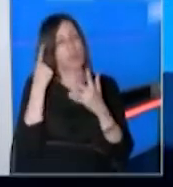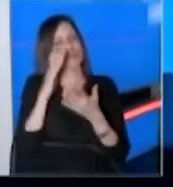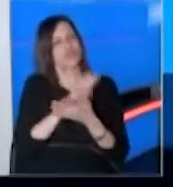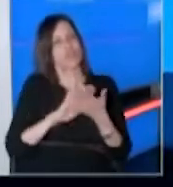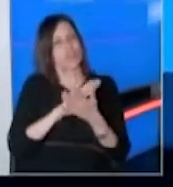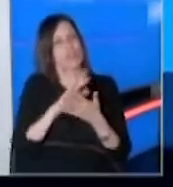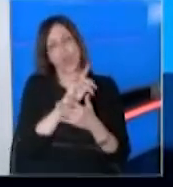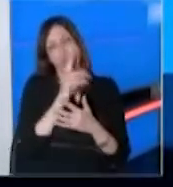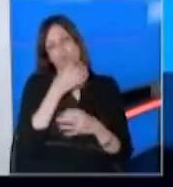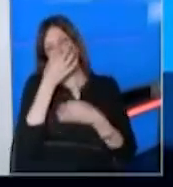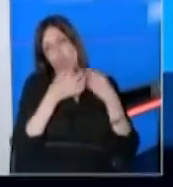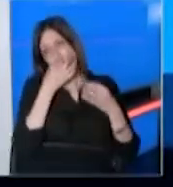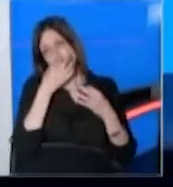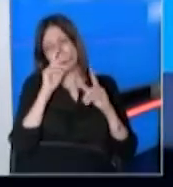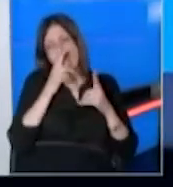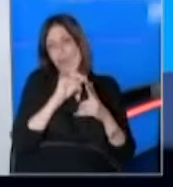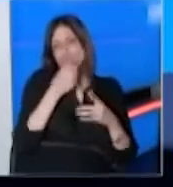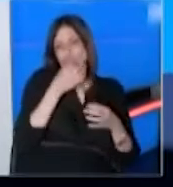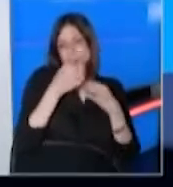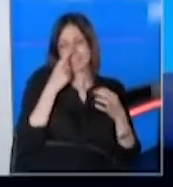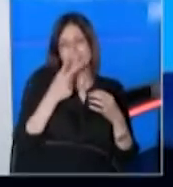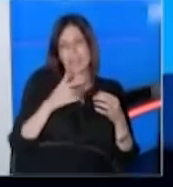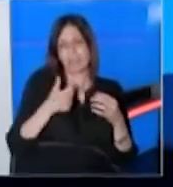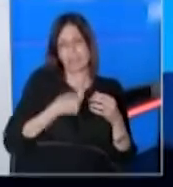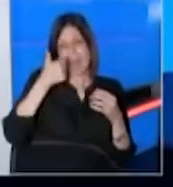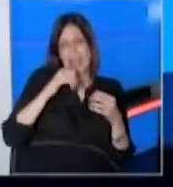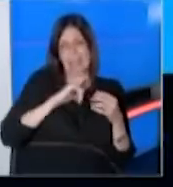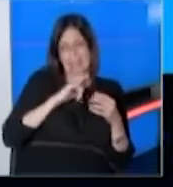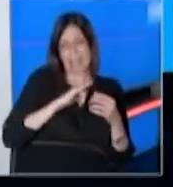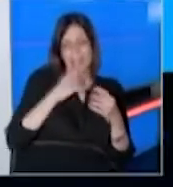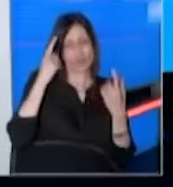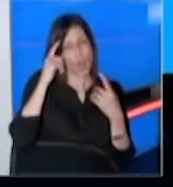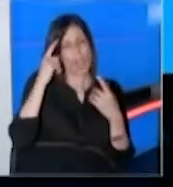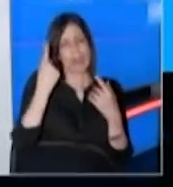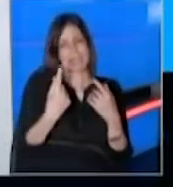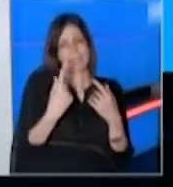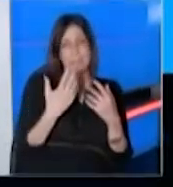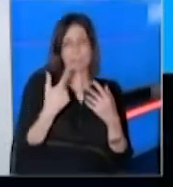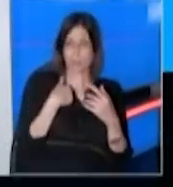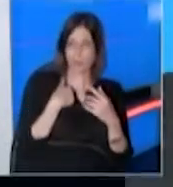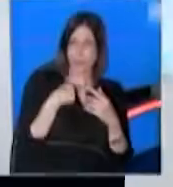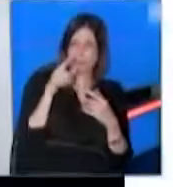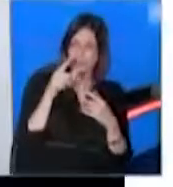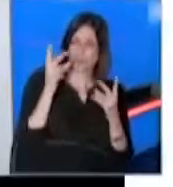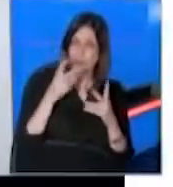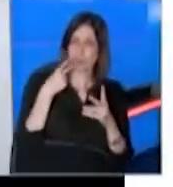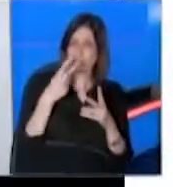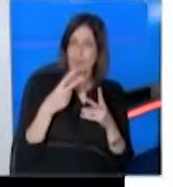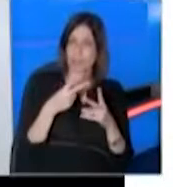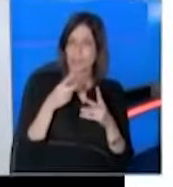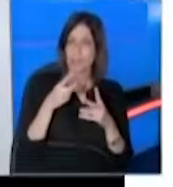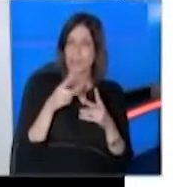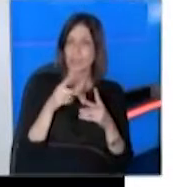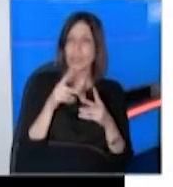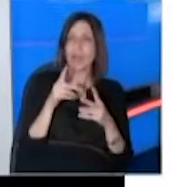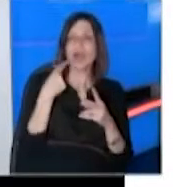אחד באמת לא שואל שאלות. למה לא שואלים שאלות? כי בעלי העניין דואגים לעצמם שם. אני ואתה יכולים לראות את למשל, את הסטנוגרמות של